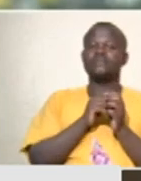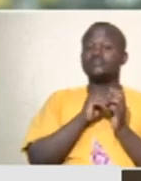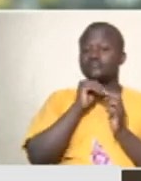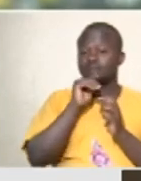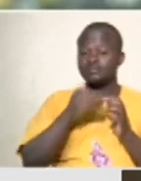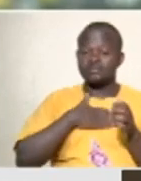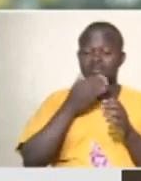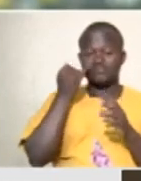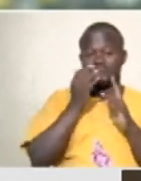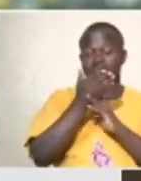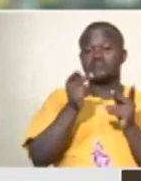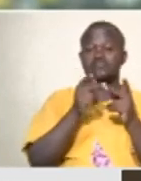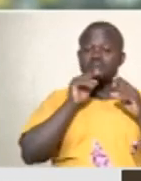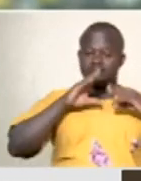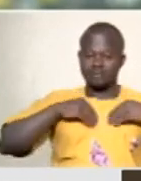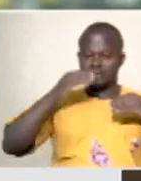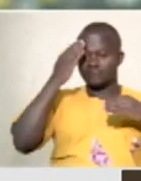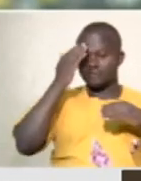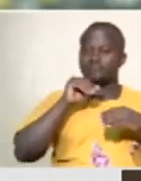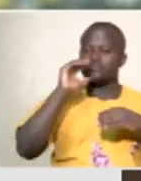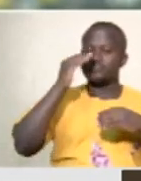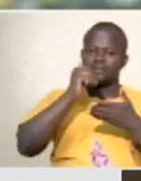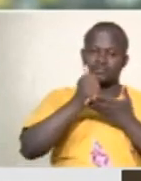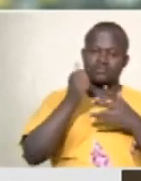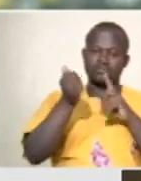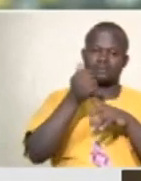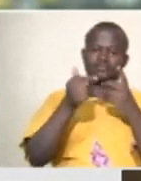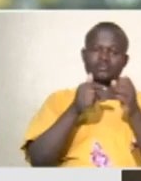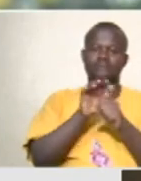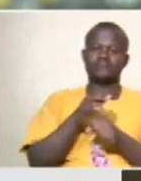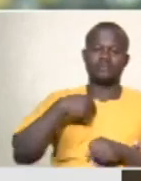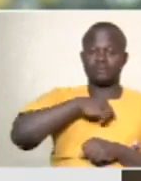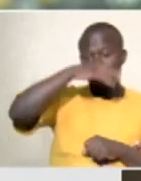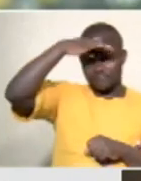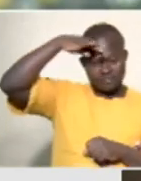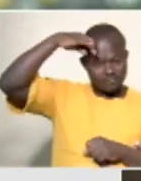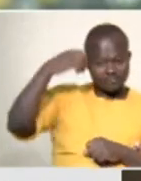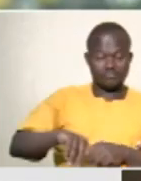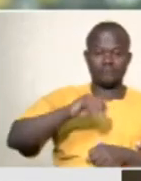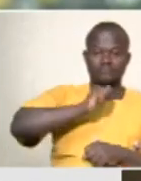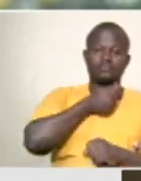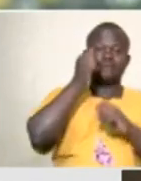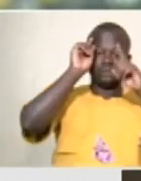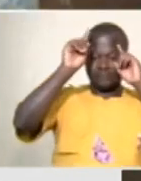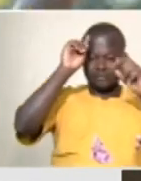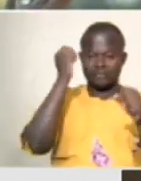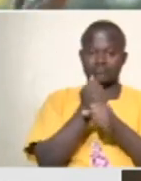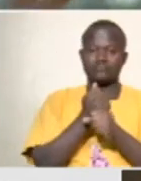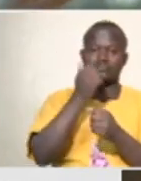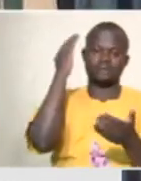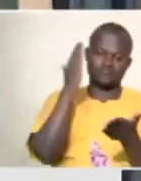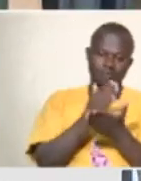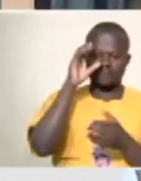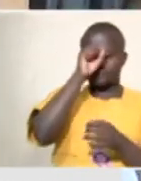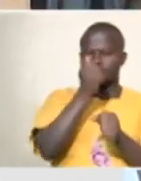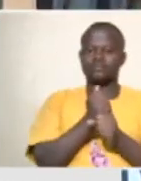mu z'ubusamo kuko ntago zitugeza kuri byinshi ahubwo ibyo twaruhiye ubwacu muzihangiye imirimo dushaka uduce